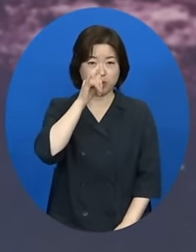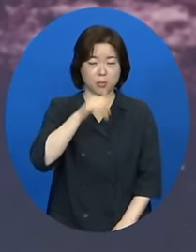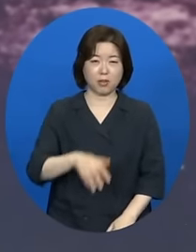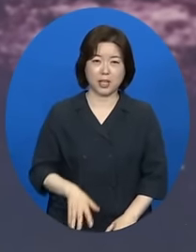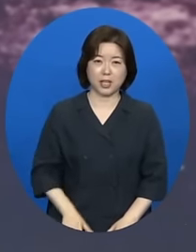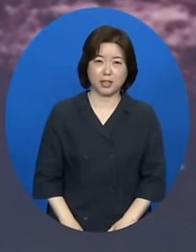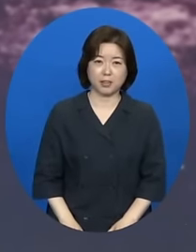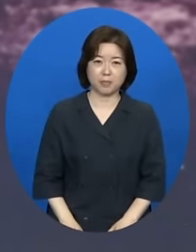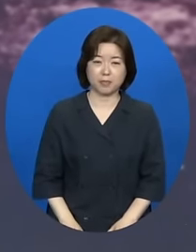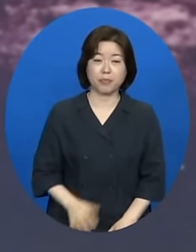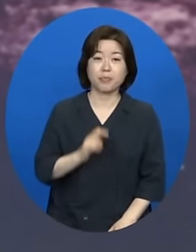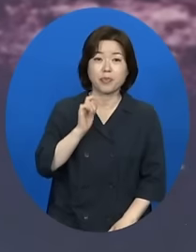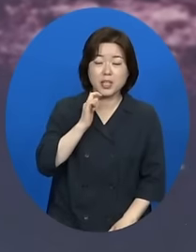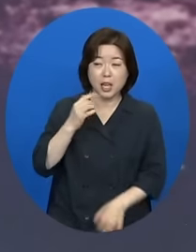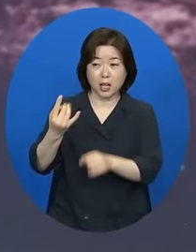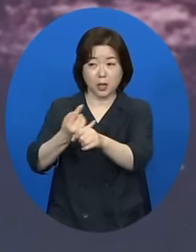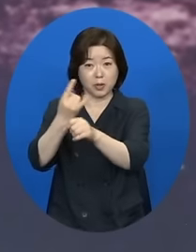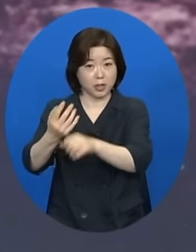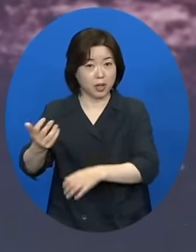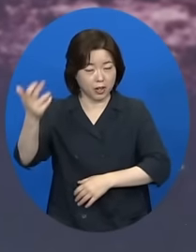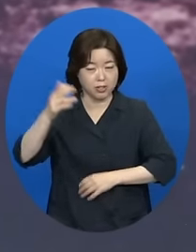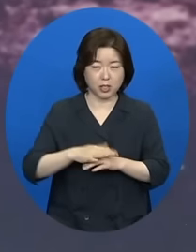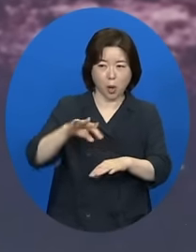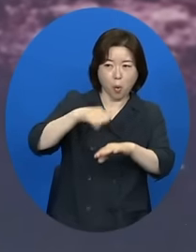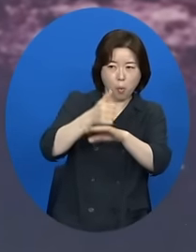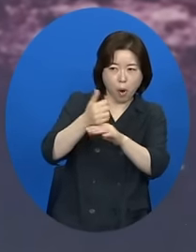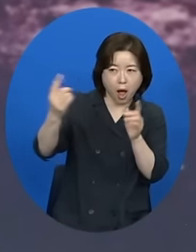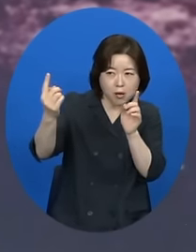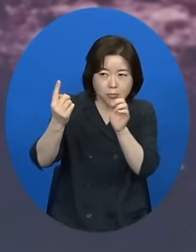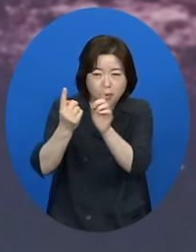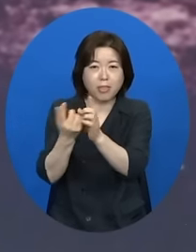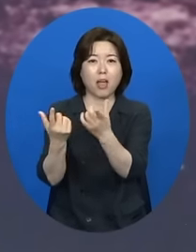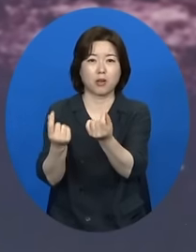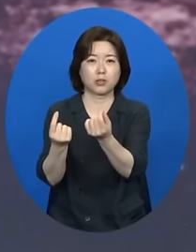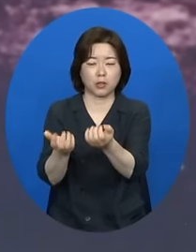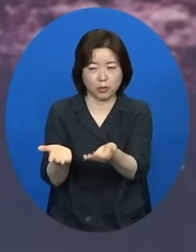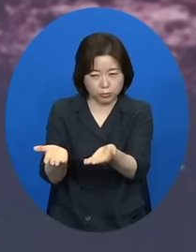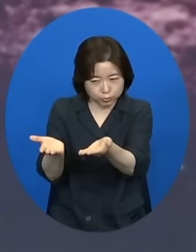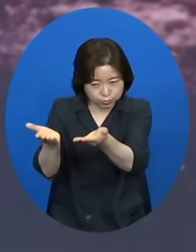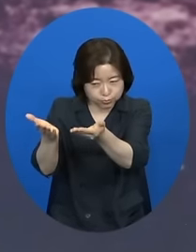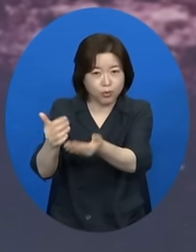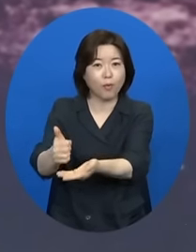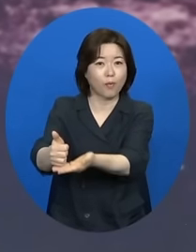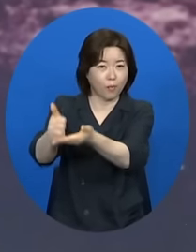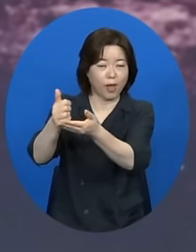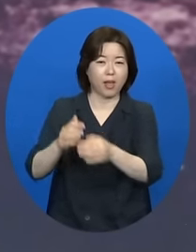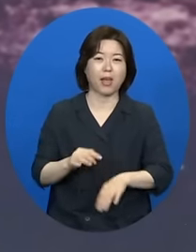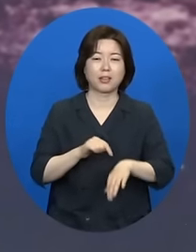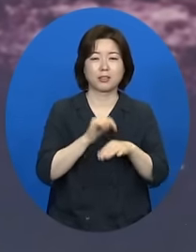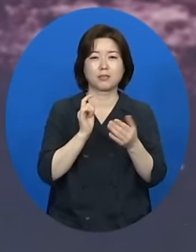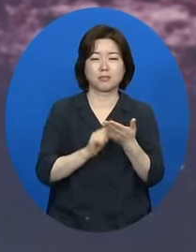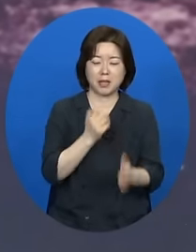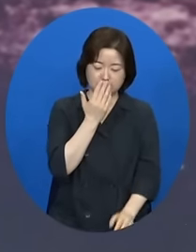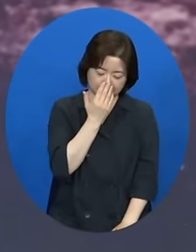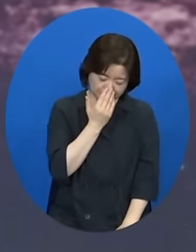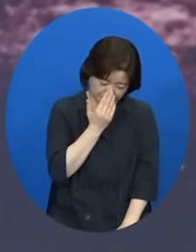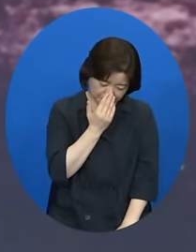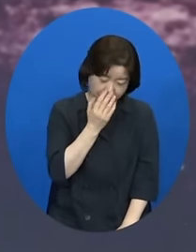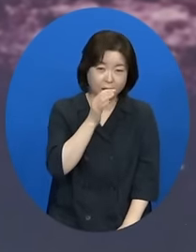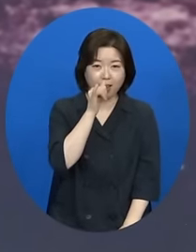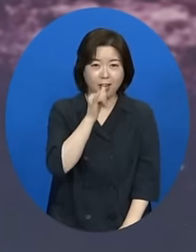형 에서에게 마치 왕을 대하듯이 그렇게 대한다는 것이죠. 그의 마음이 굉장히 겸손해